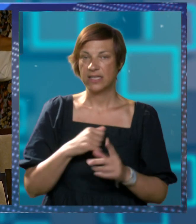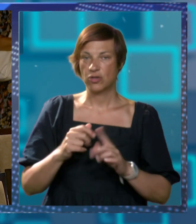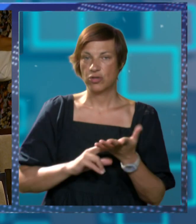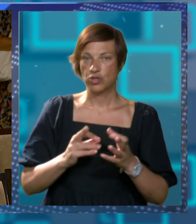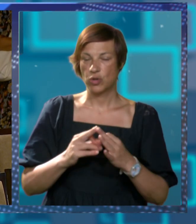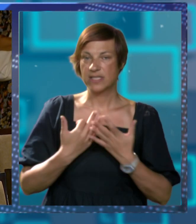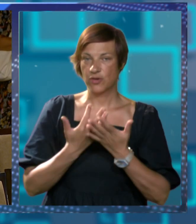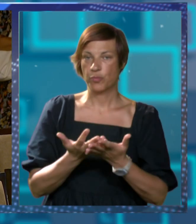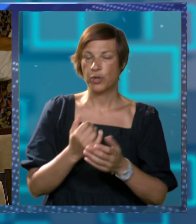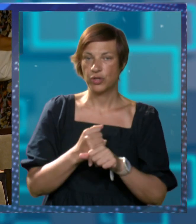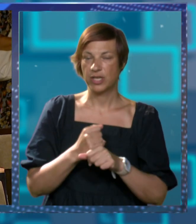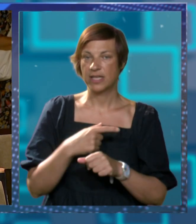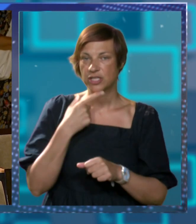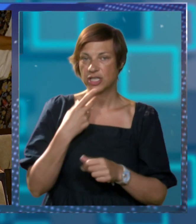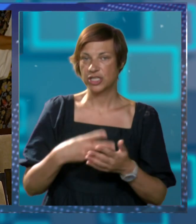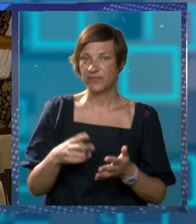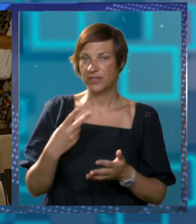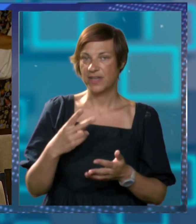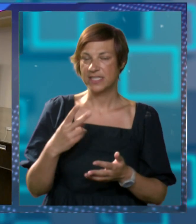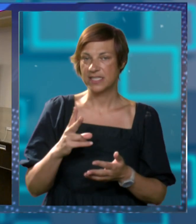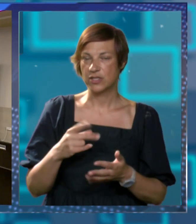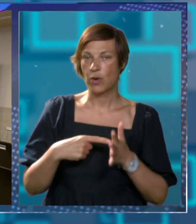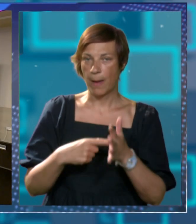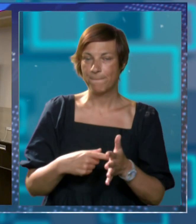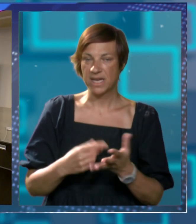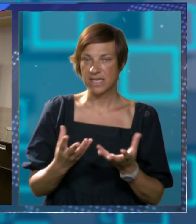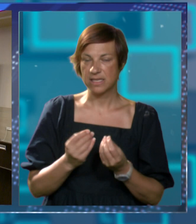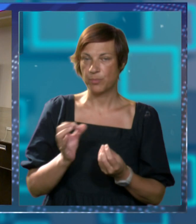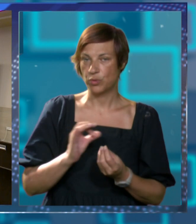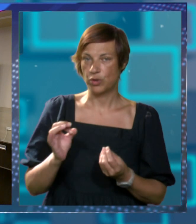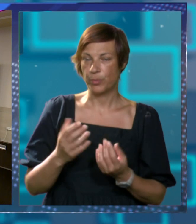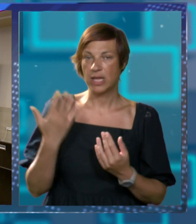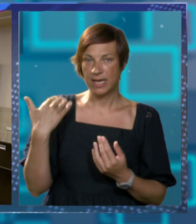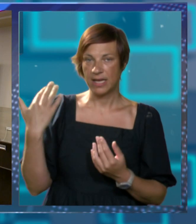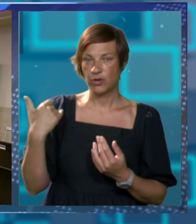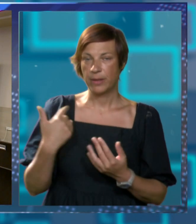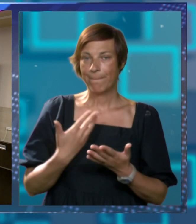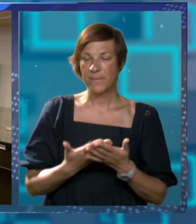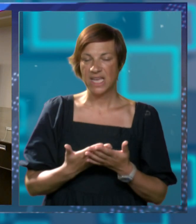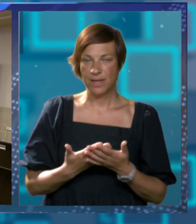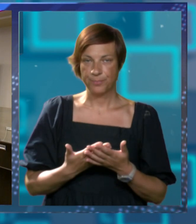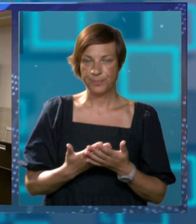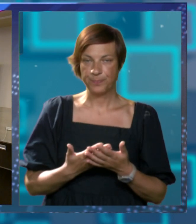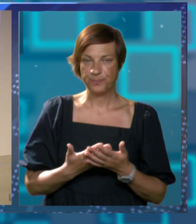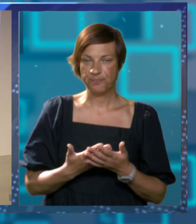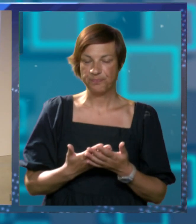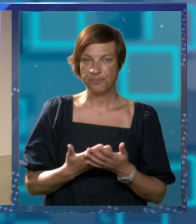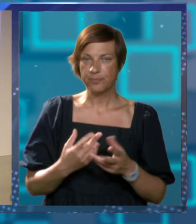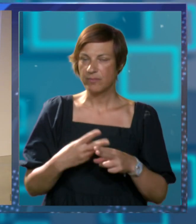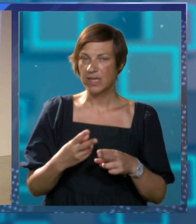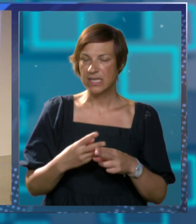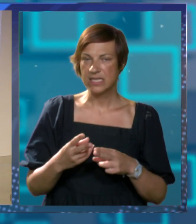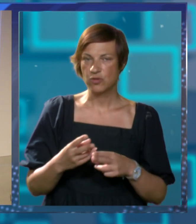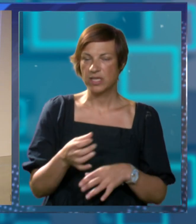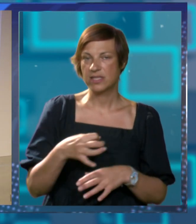Korčulanskog brodogradilišta ističe kako se 2022. često prikazuje puno boljom nego je doista bila pojedinim poduzećima. Rezultati